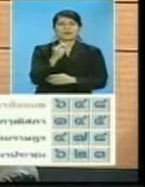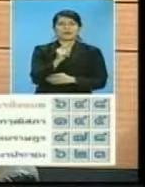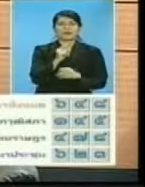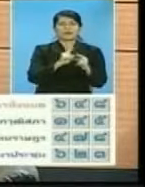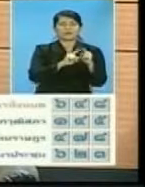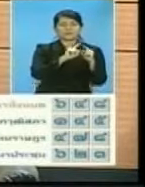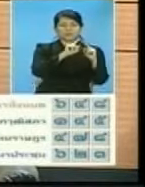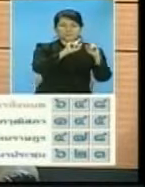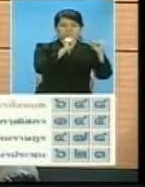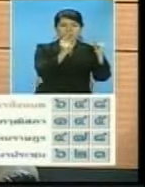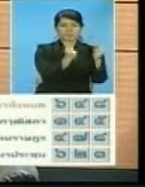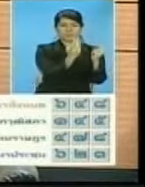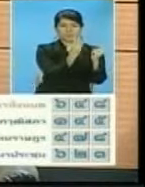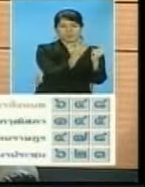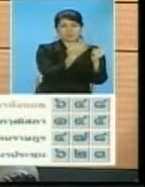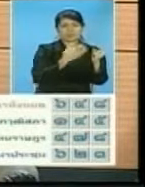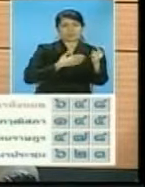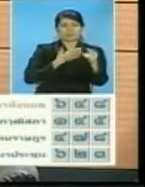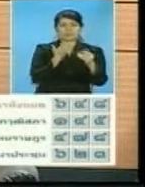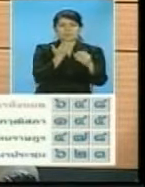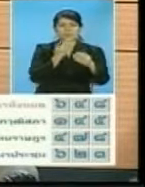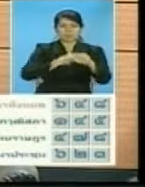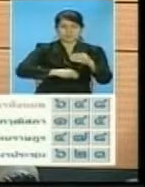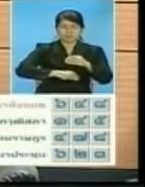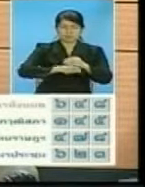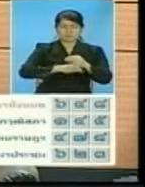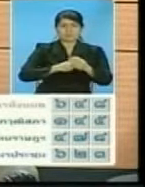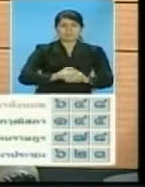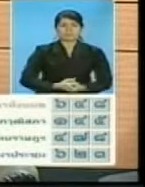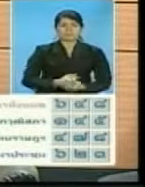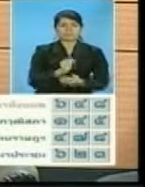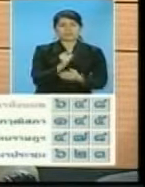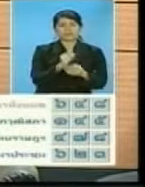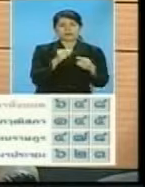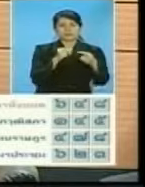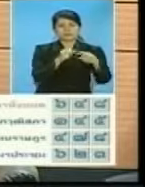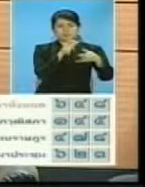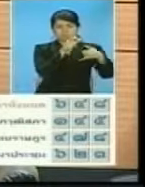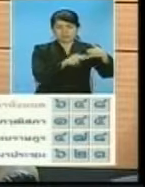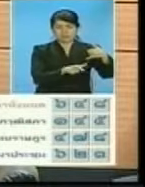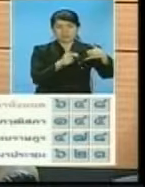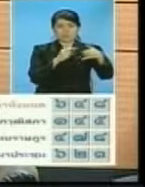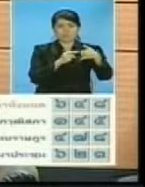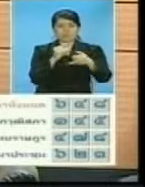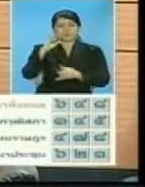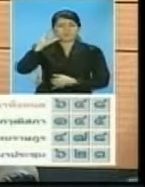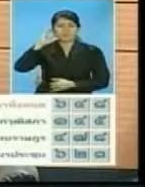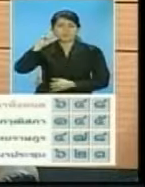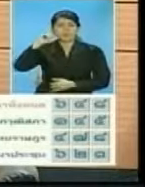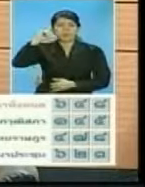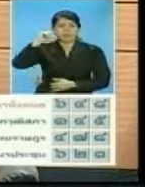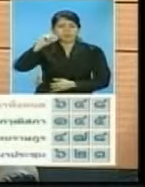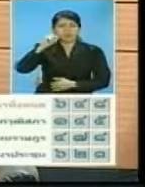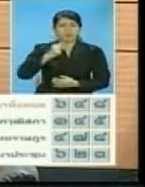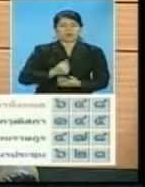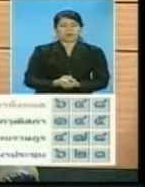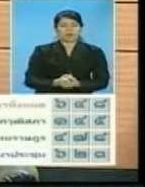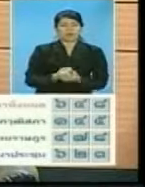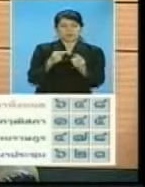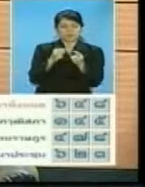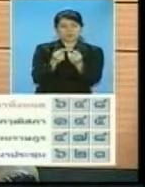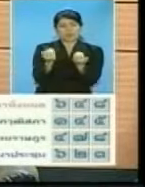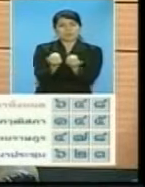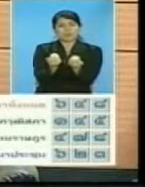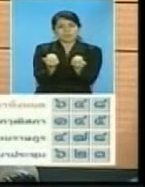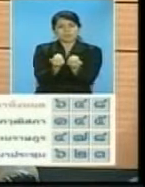1วงเล็บ4นะครับขอเพิ่มเป็นบุพการีคู่สมรสห